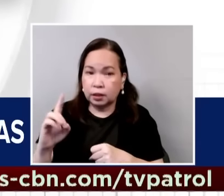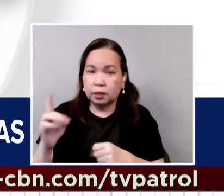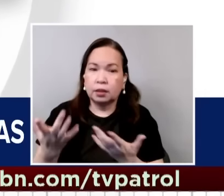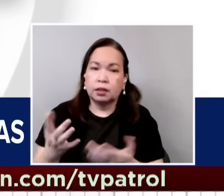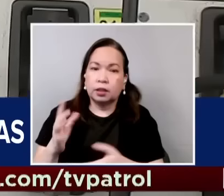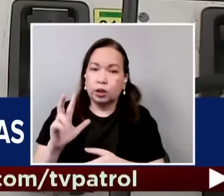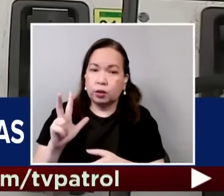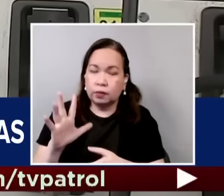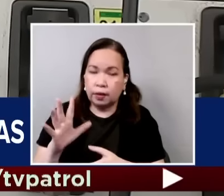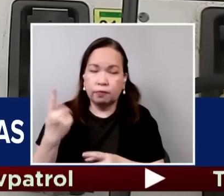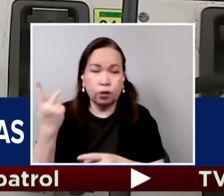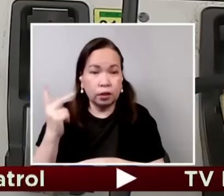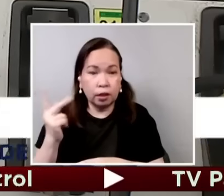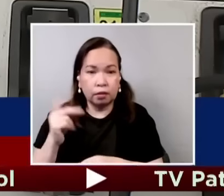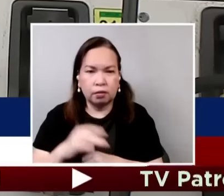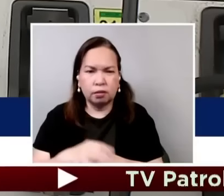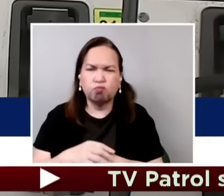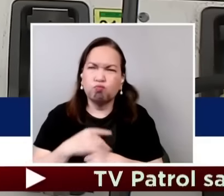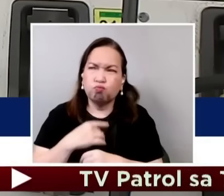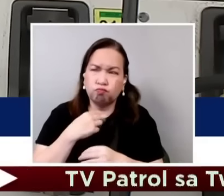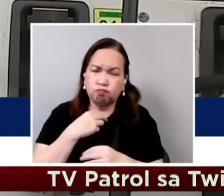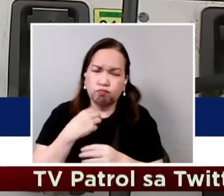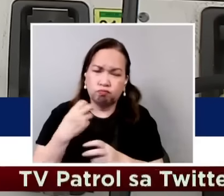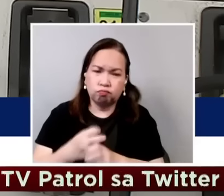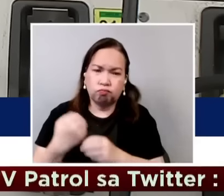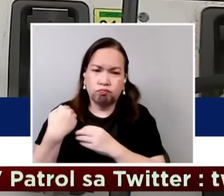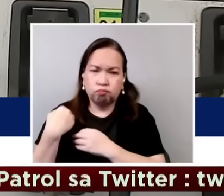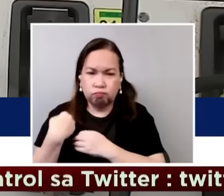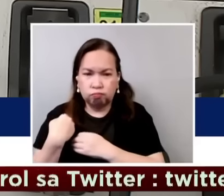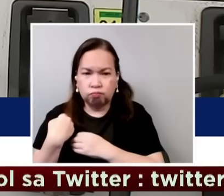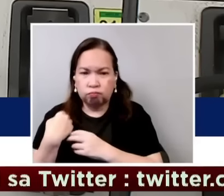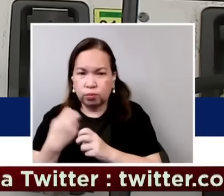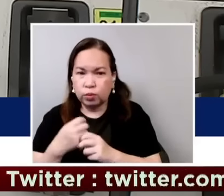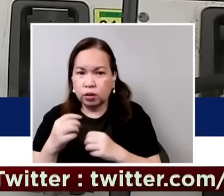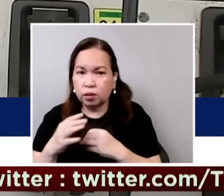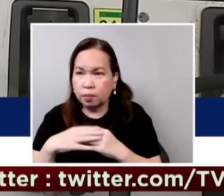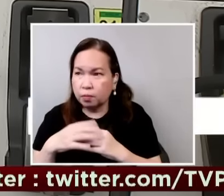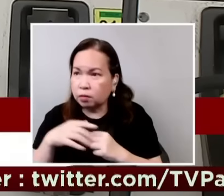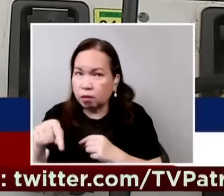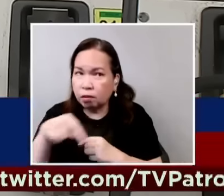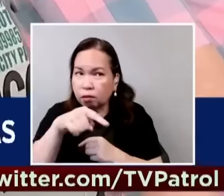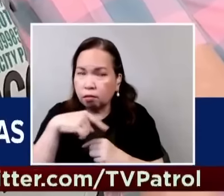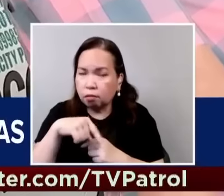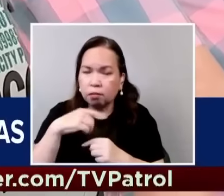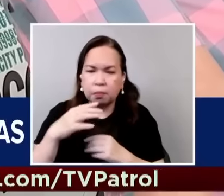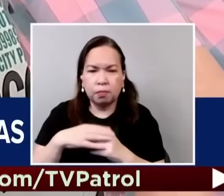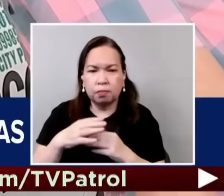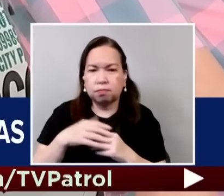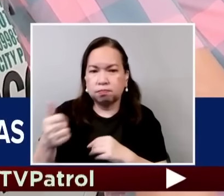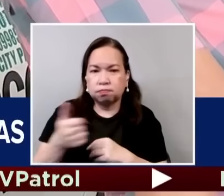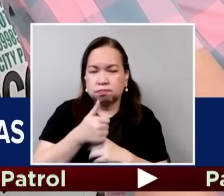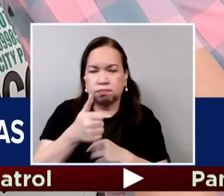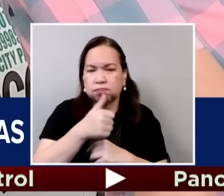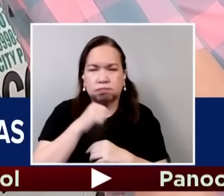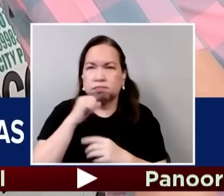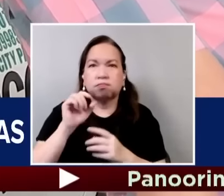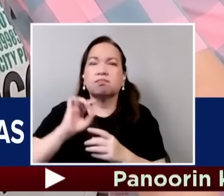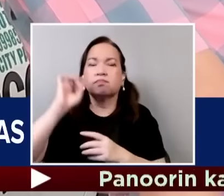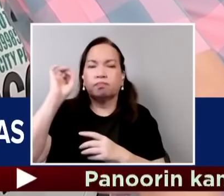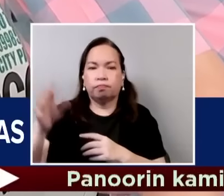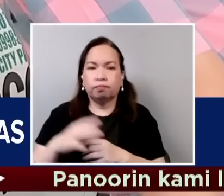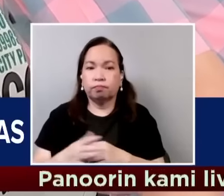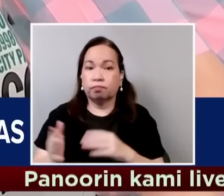kerosene. Mabigat po yun. Talagang hindi na kami lalayo. Malalapit na lang ang itatakbo namin. Didiskarte naman ang